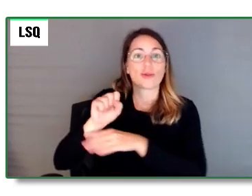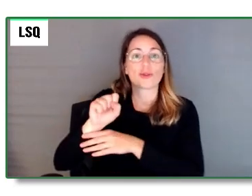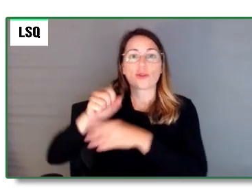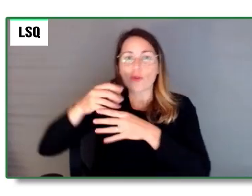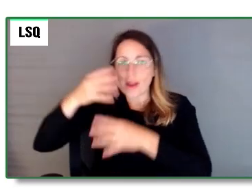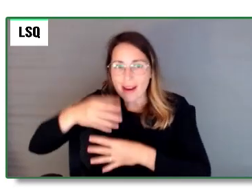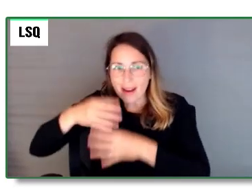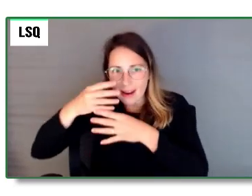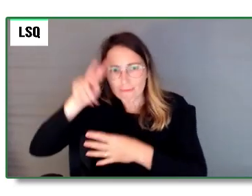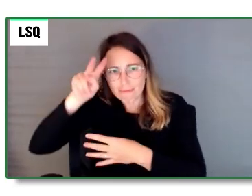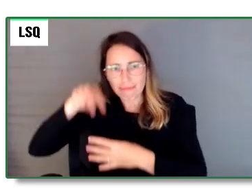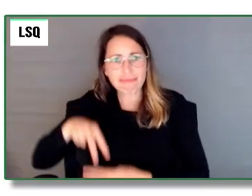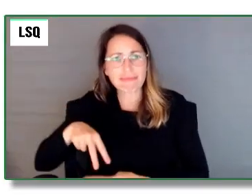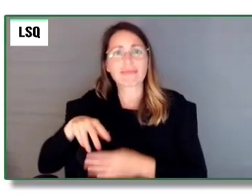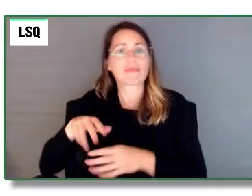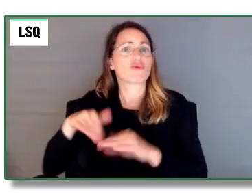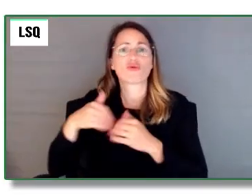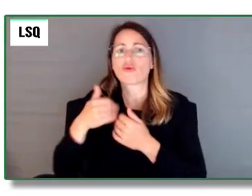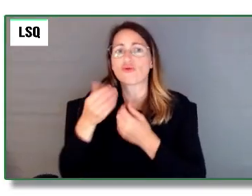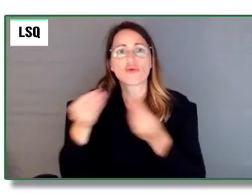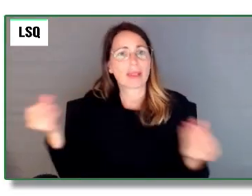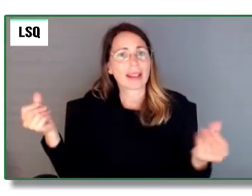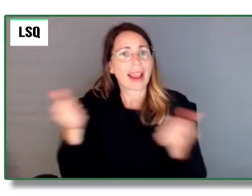était lisible sur ScreenReader.